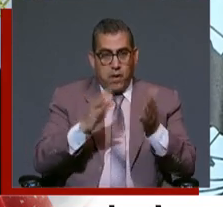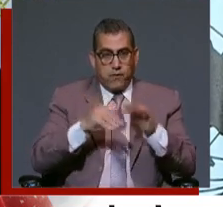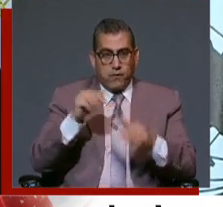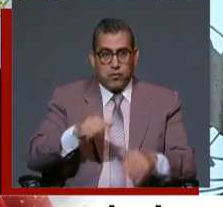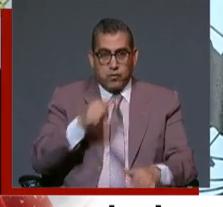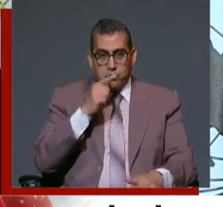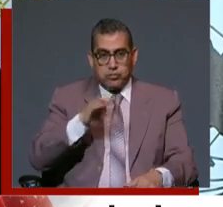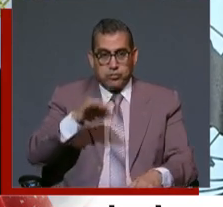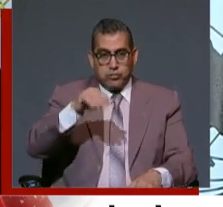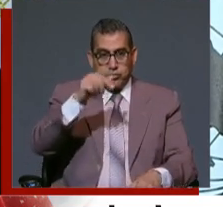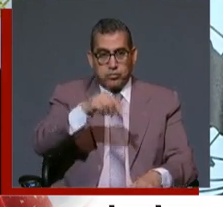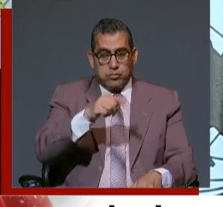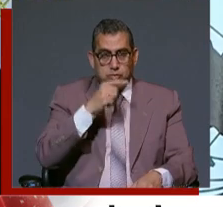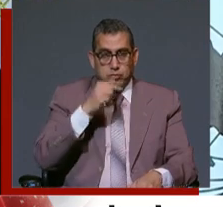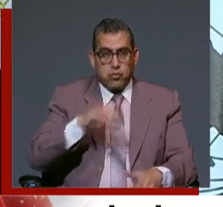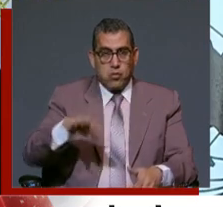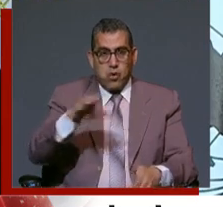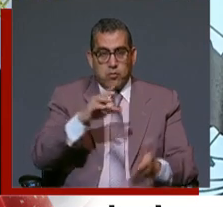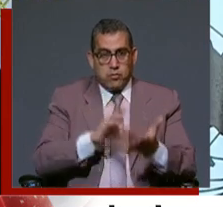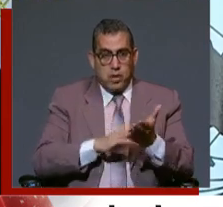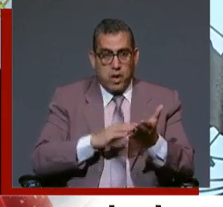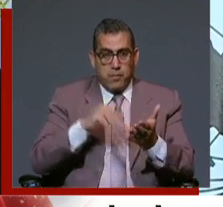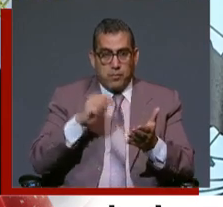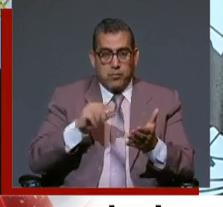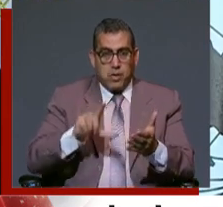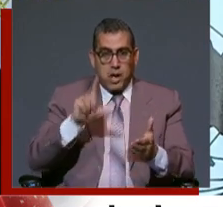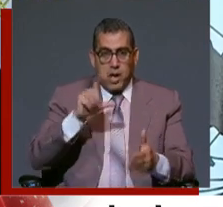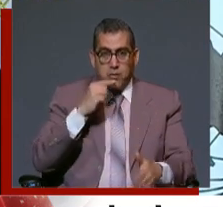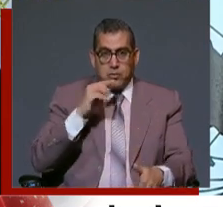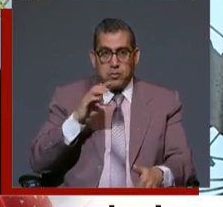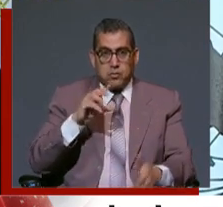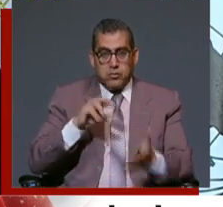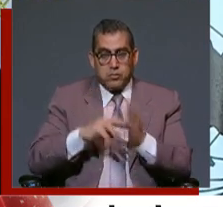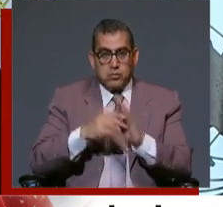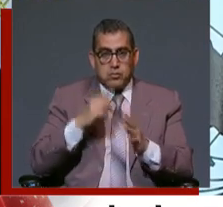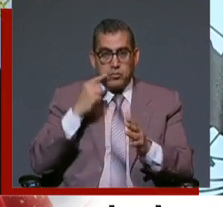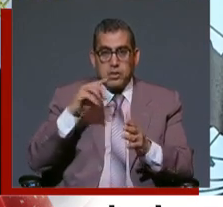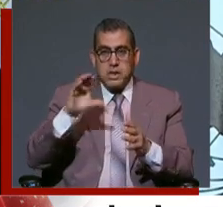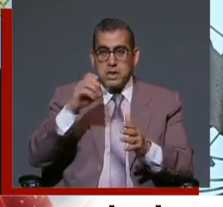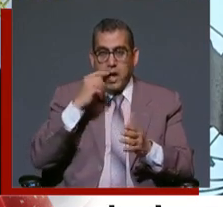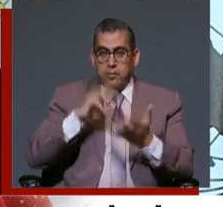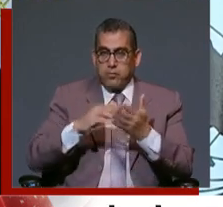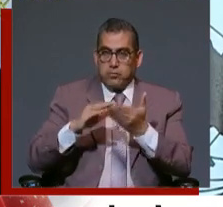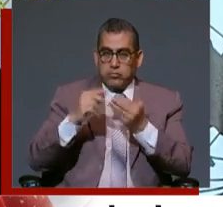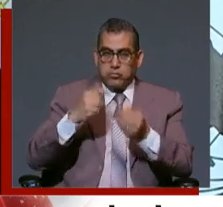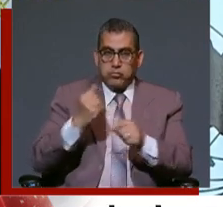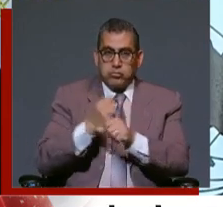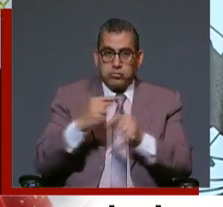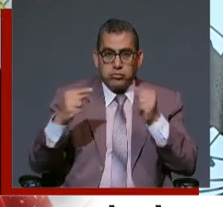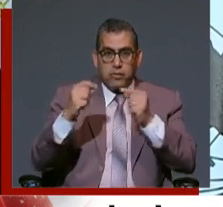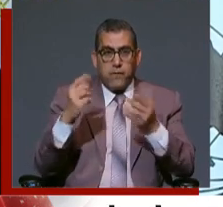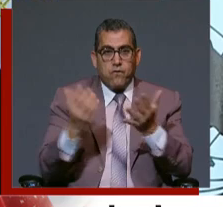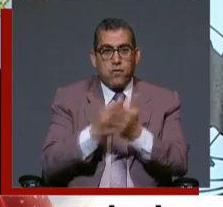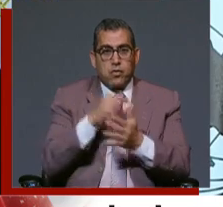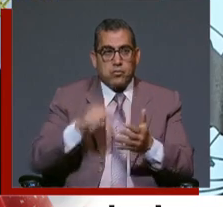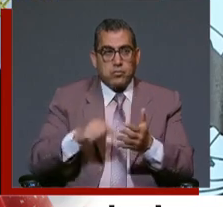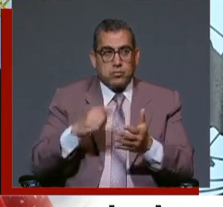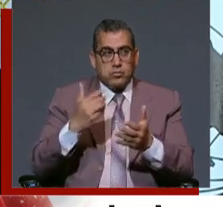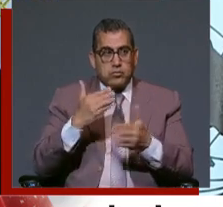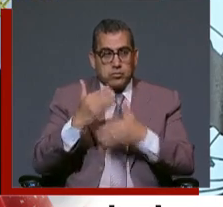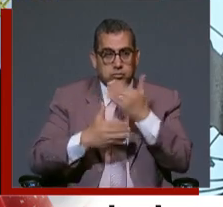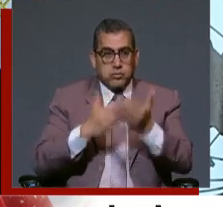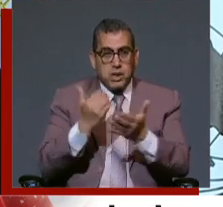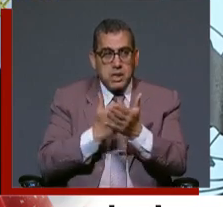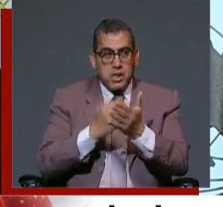صاحب الفخامة حضرة السادة والسادة، يمكن أن نغير التحديات التي تواجهنا في فرص للنمو